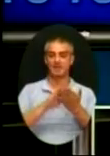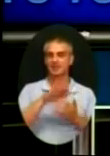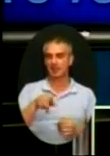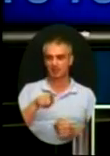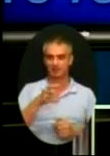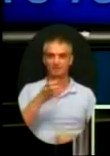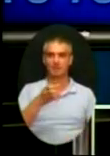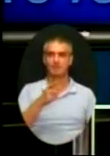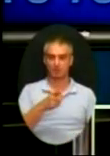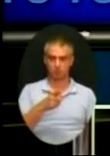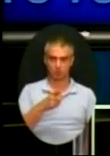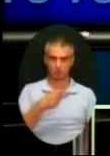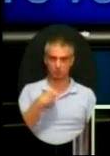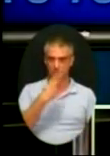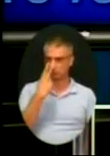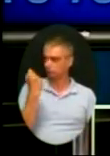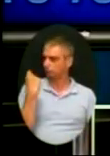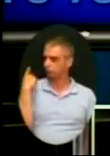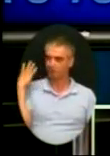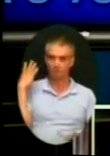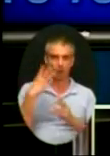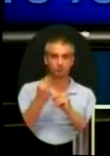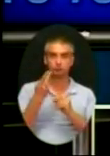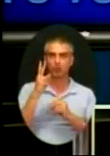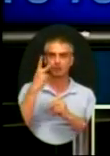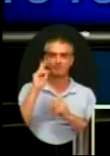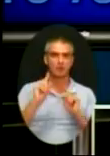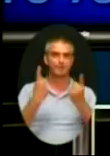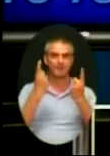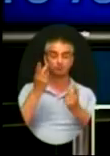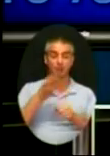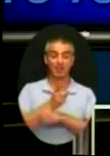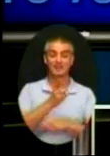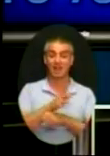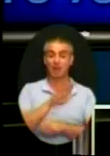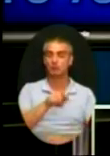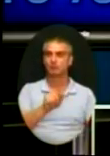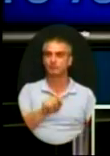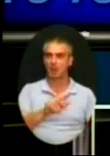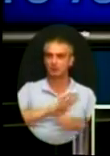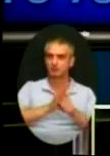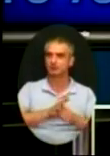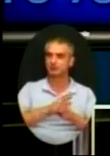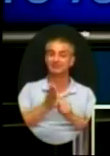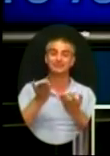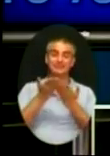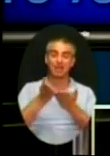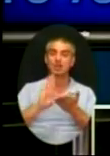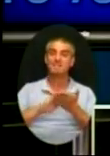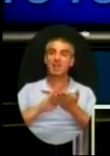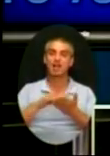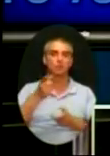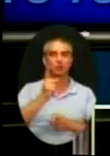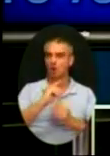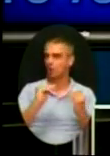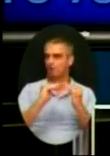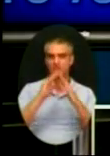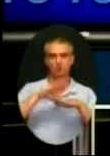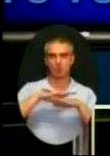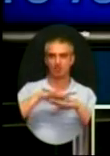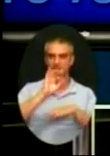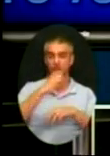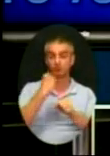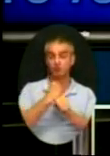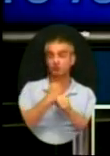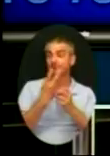הילדים ובמעונות. ראינו בשבועות האחרונים יותר ויותר מקרים של התעללות בילדים, של סייעות וגננות שלא מתאימות